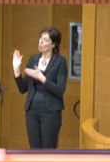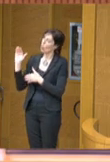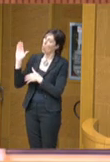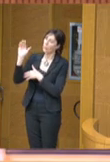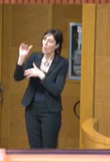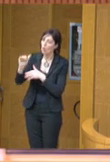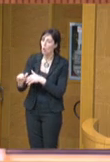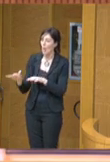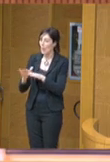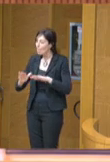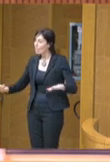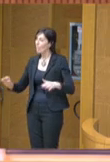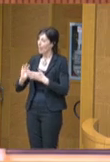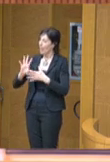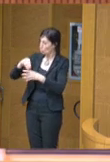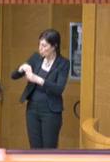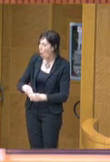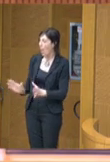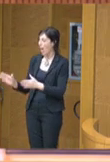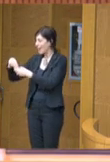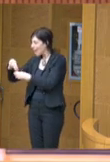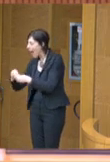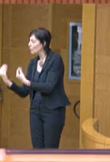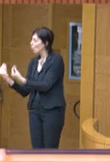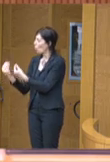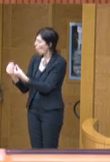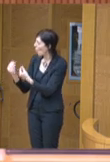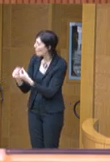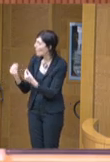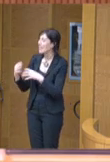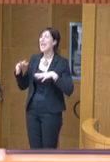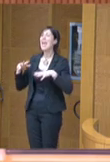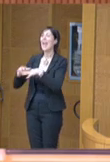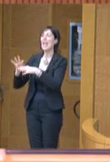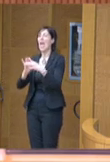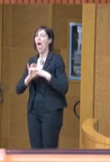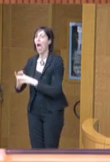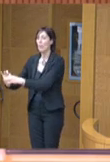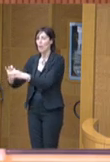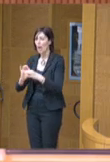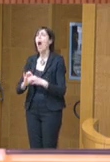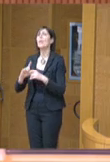tra i banchi di scuola, nelle classi, tra i compagni, nelle reti amicali, anche